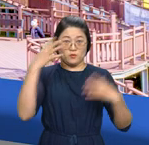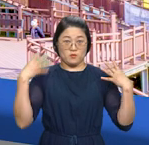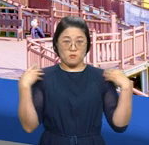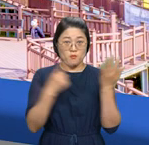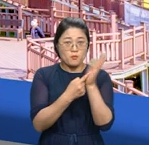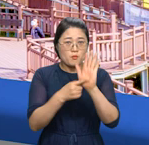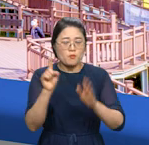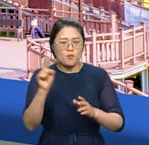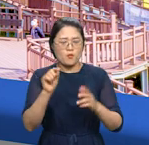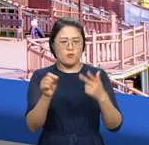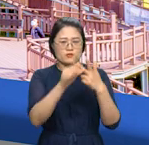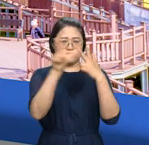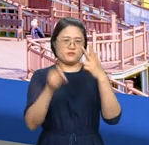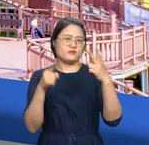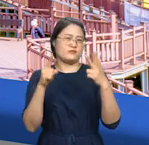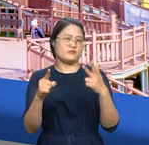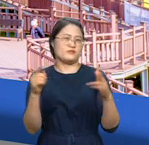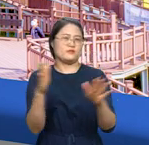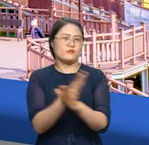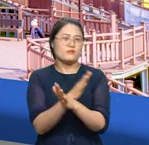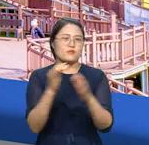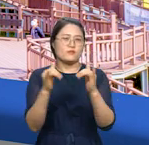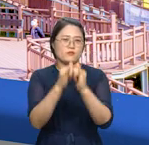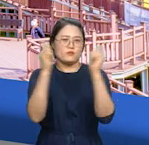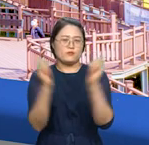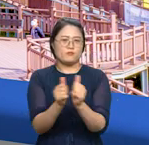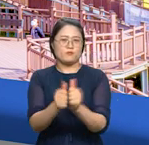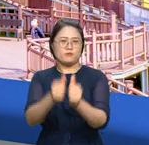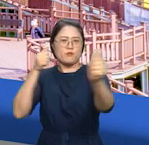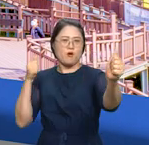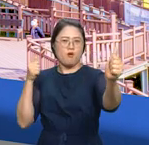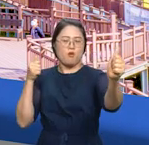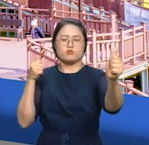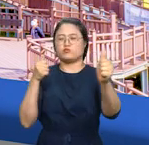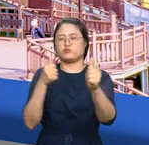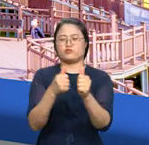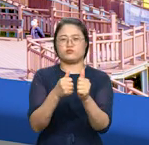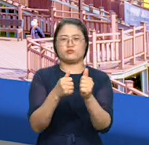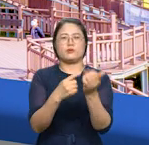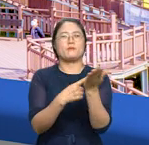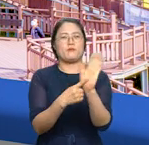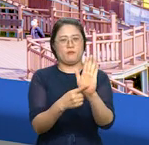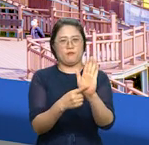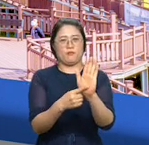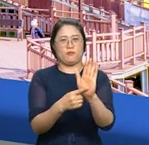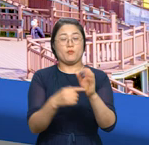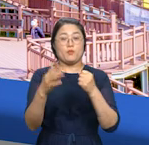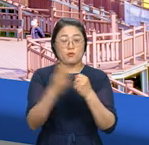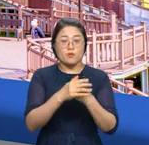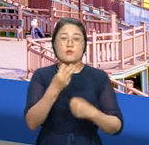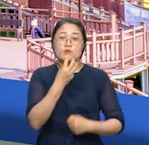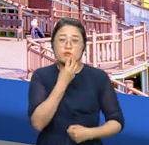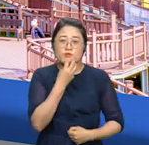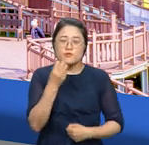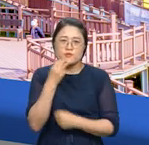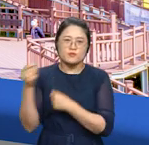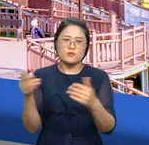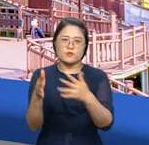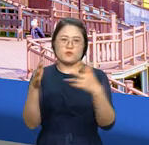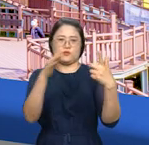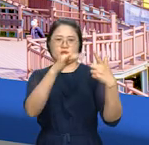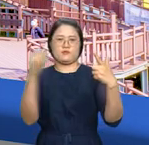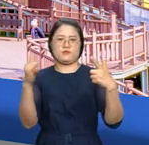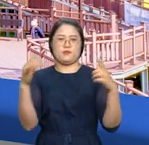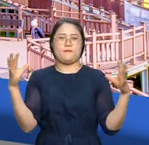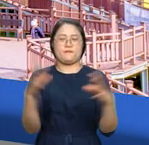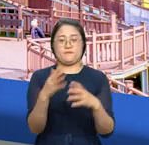정부가 다음 달 1일부터 사회적 거리두기 지침을 완화하기로 했습니다. 이에 따라 수도권에서도 6인까지 사적